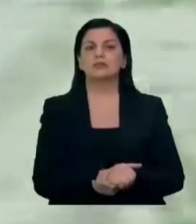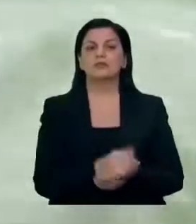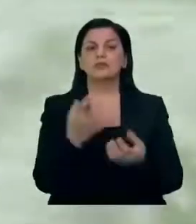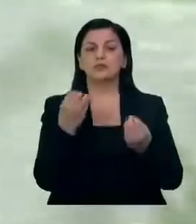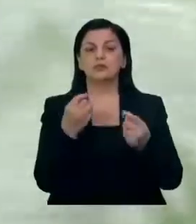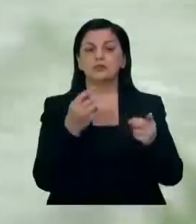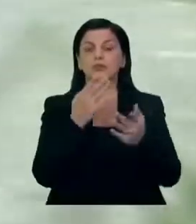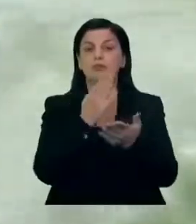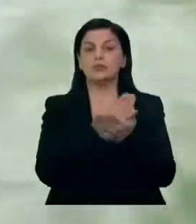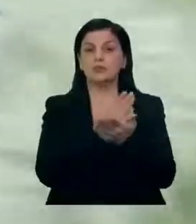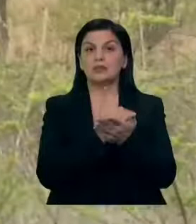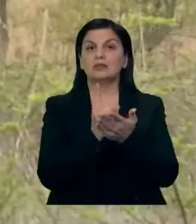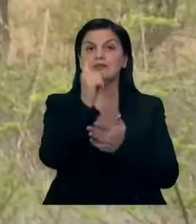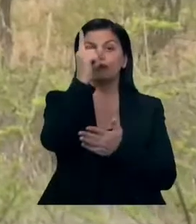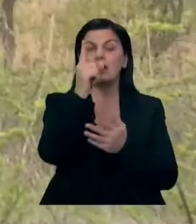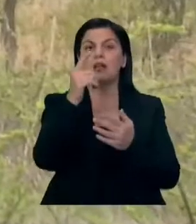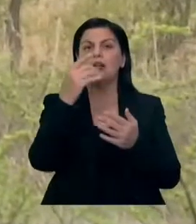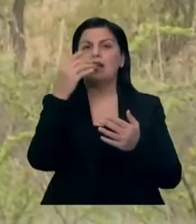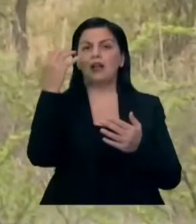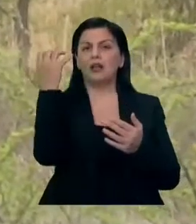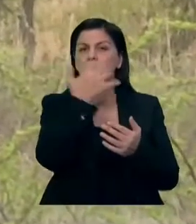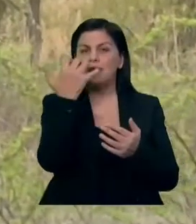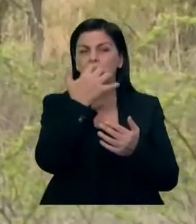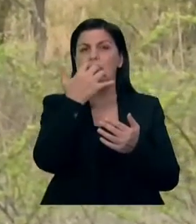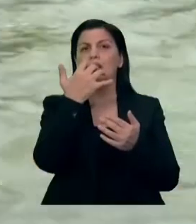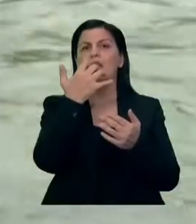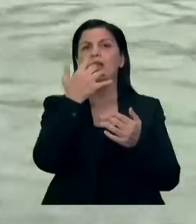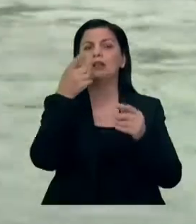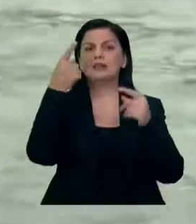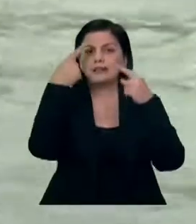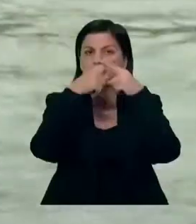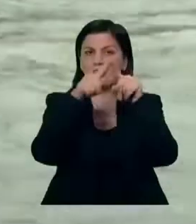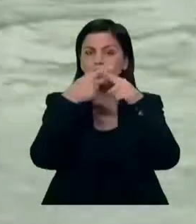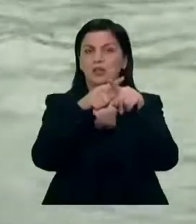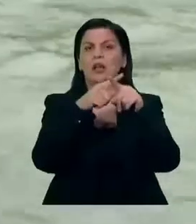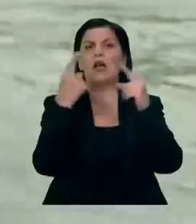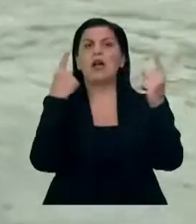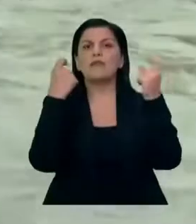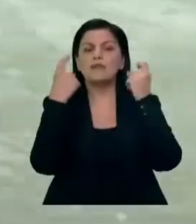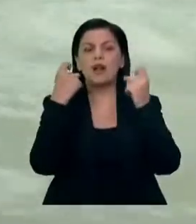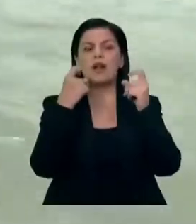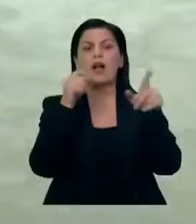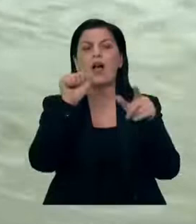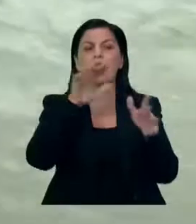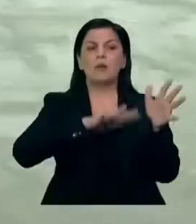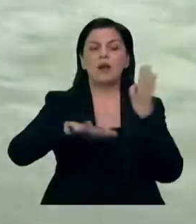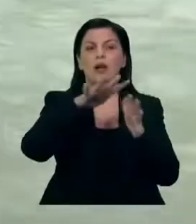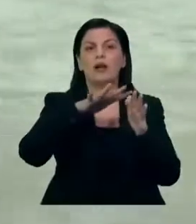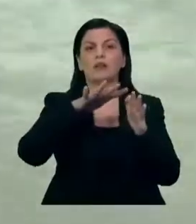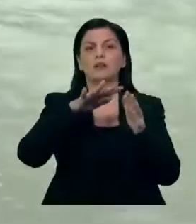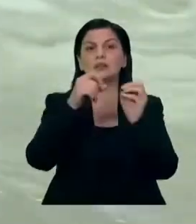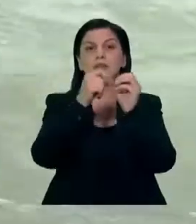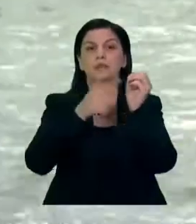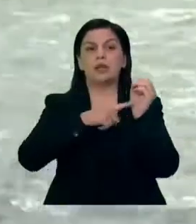peyk müşahidə sistemi rəqəmsal modellərdə rol oynayırdı. İşğaldan əvvəl isə Qarabağda su obyektlərində 17 məntəqədən ibarət